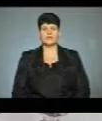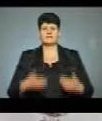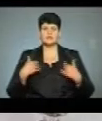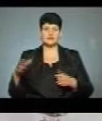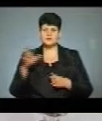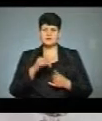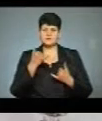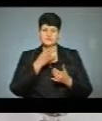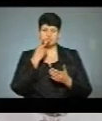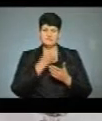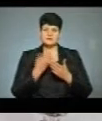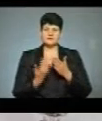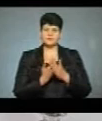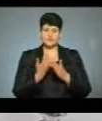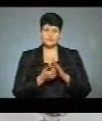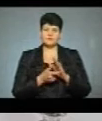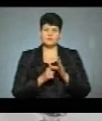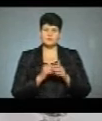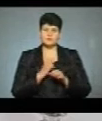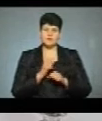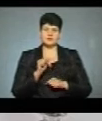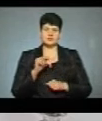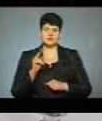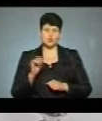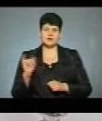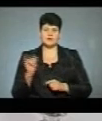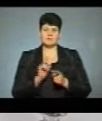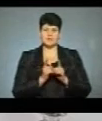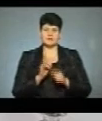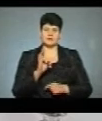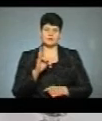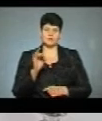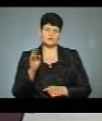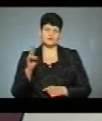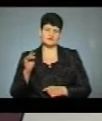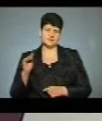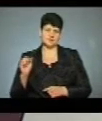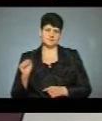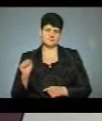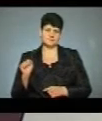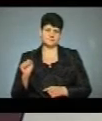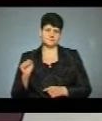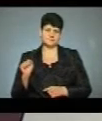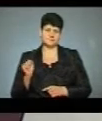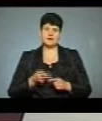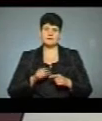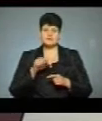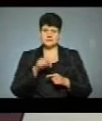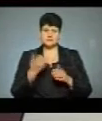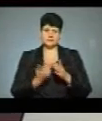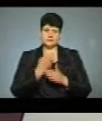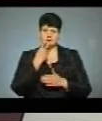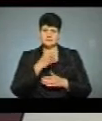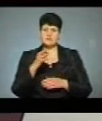Вітаю всіх, хто зараз з нами. Ви дивитесь новини. У студії працює Анастасія Чичко і сурдоперекладач Надія Коцовська. І у цьому випуску дивіться